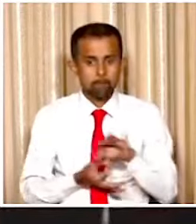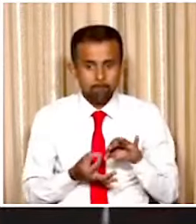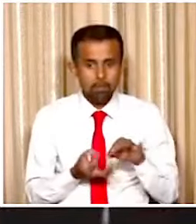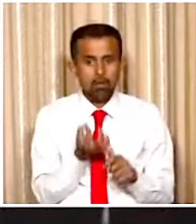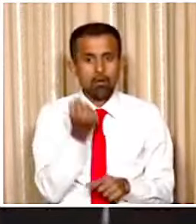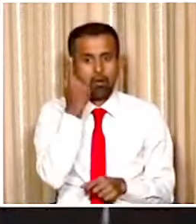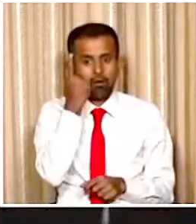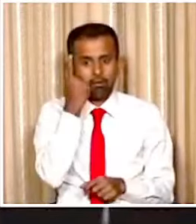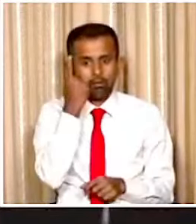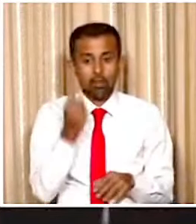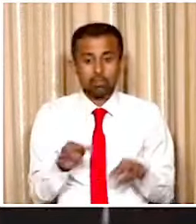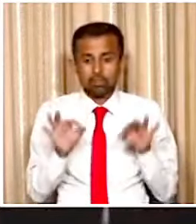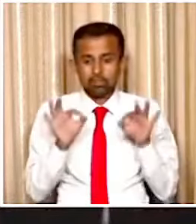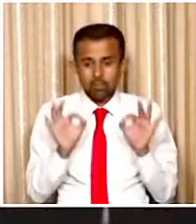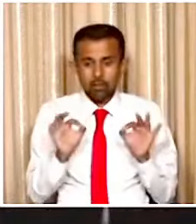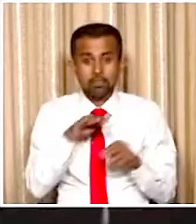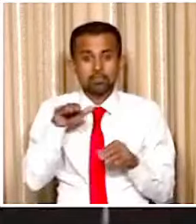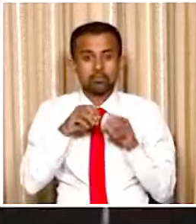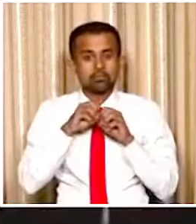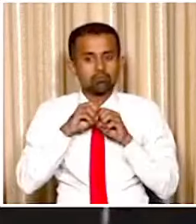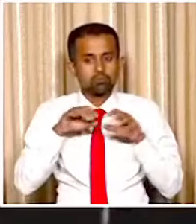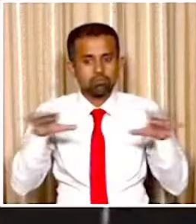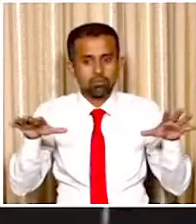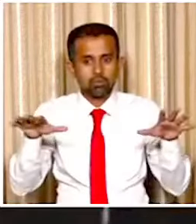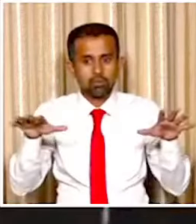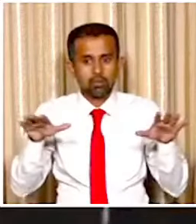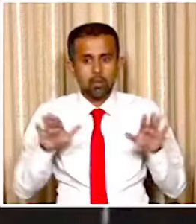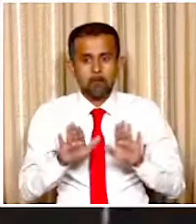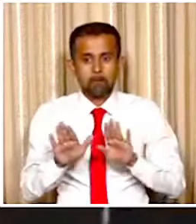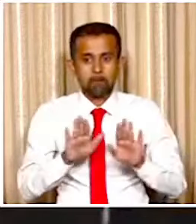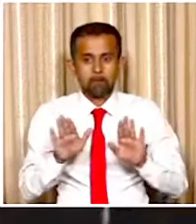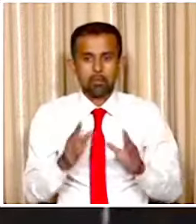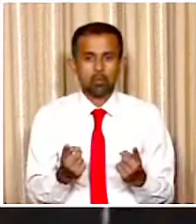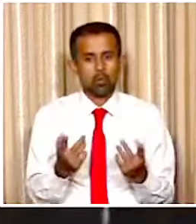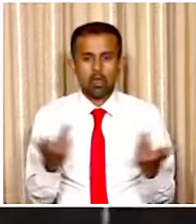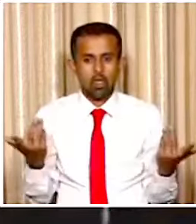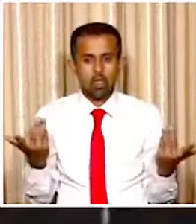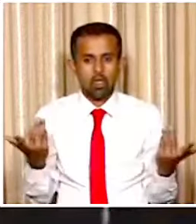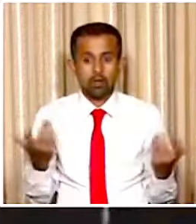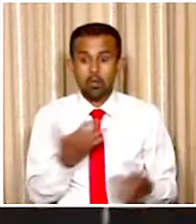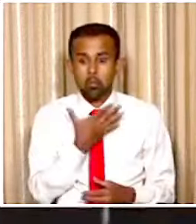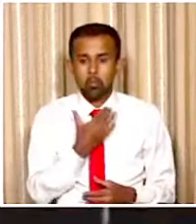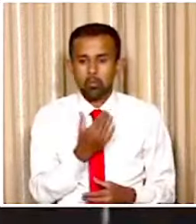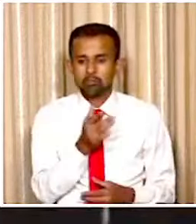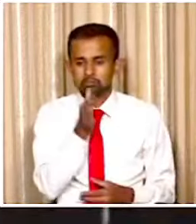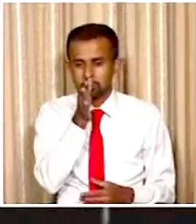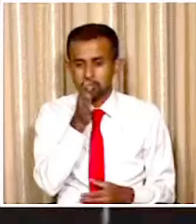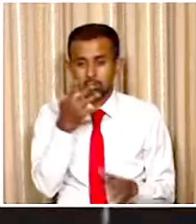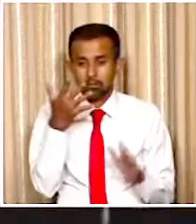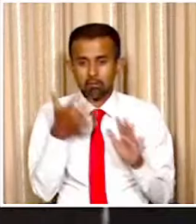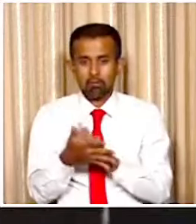අදහස් හරියට සමාජගත කරන එක පාලනය කරන්න අවශ්‍ය වෙන්නේ නැහැ. හැබැයි බොරුව වංචාව